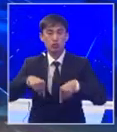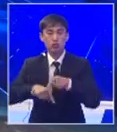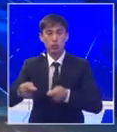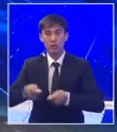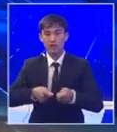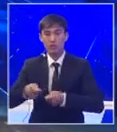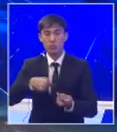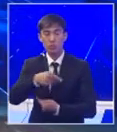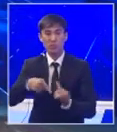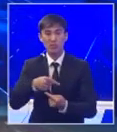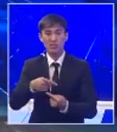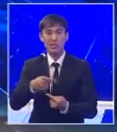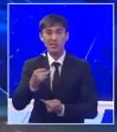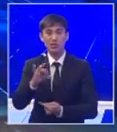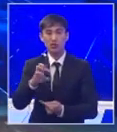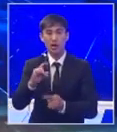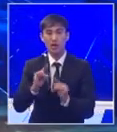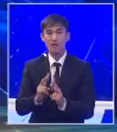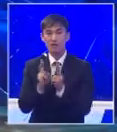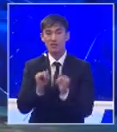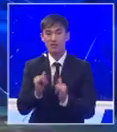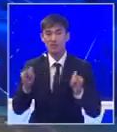управления предпринимательства и индустриального развития.